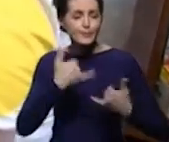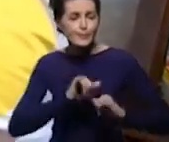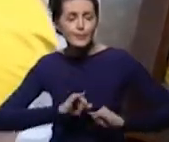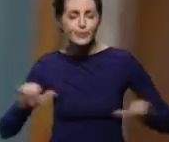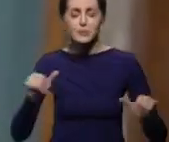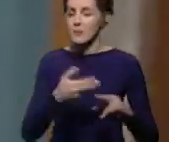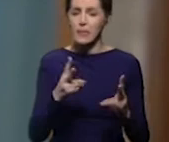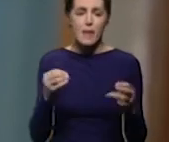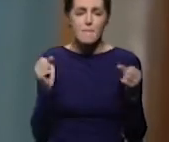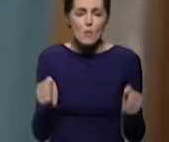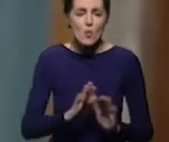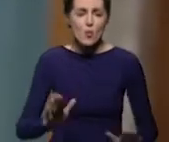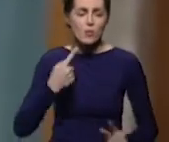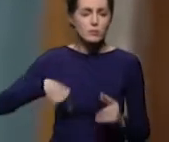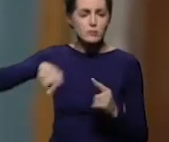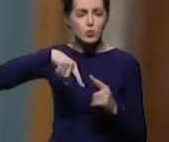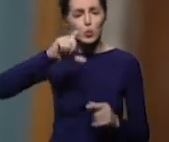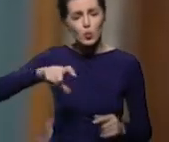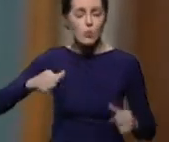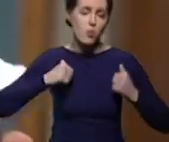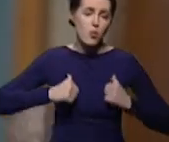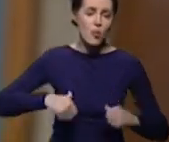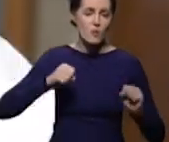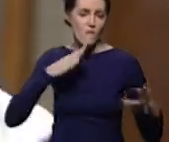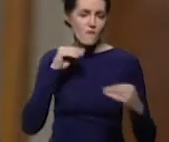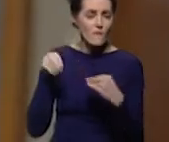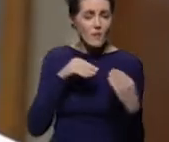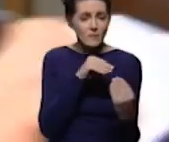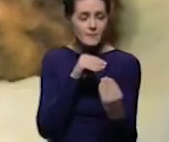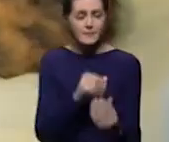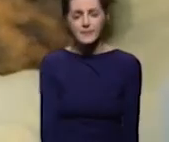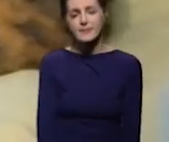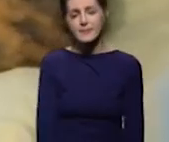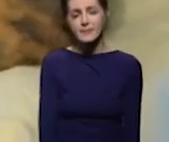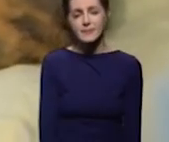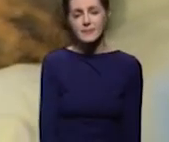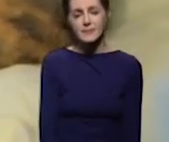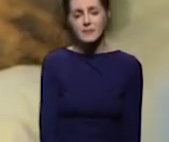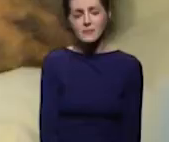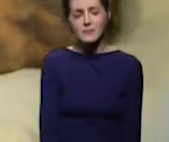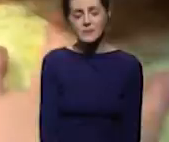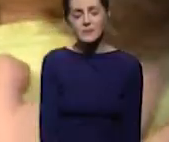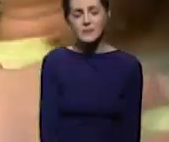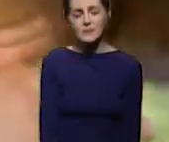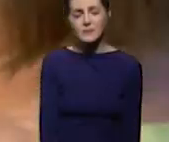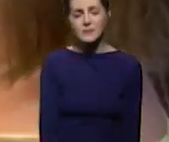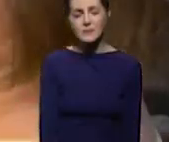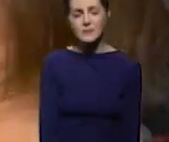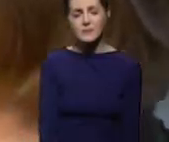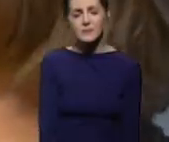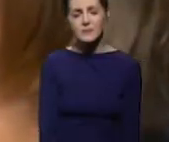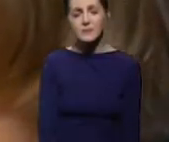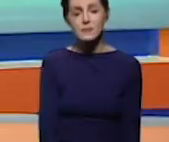уже не боїться сторонніх людей та спокійно може спілкуватися. Вікторія Чистюхіна, Володимир Конопля для телеканалу